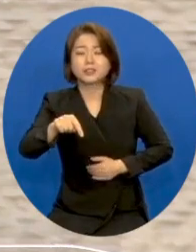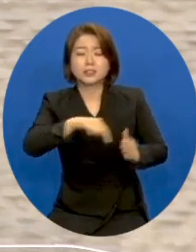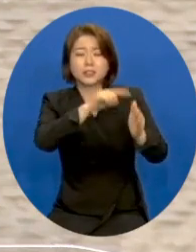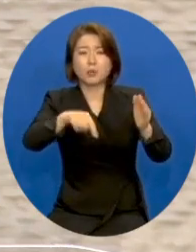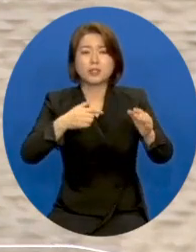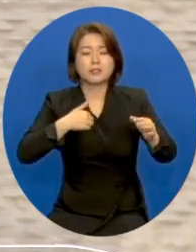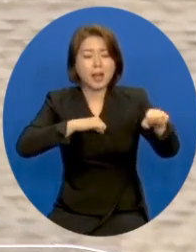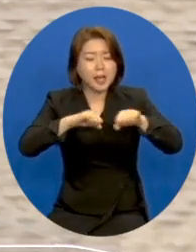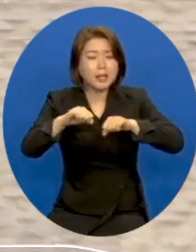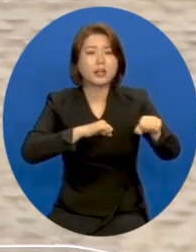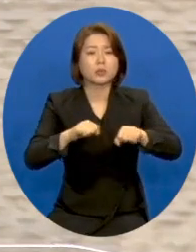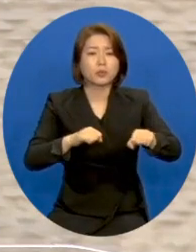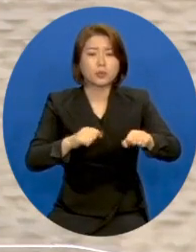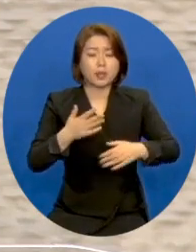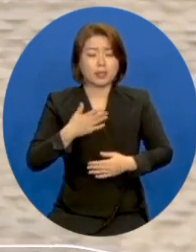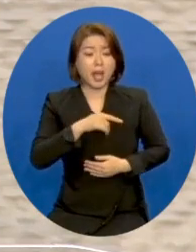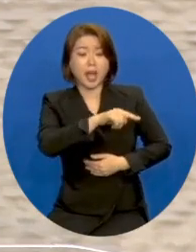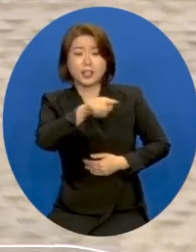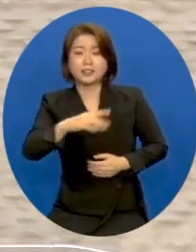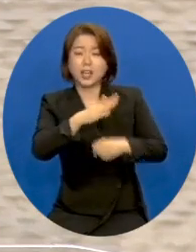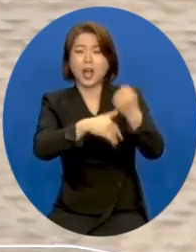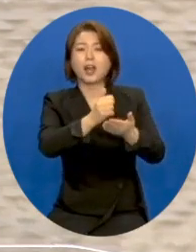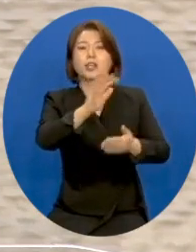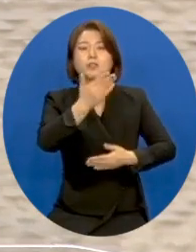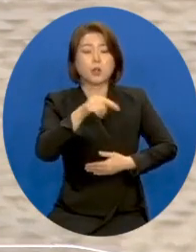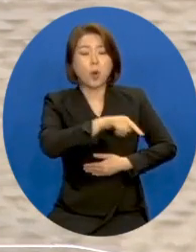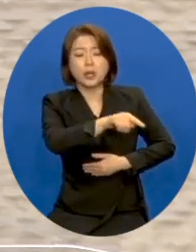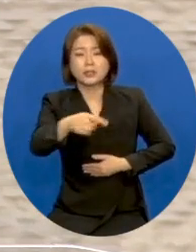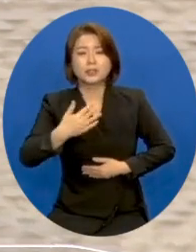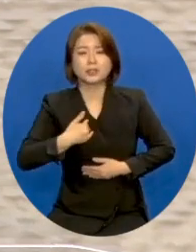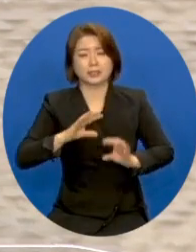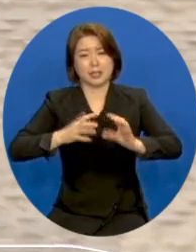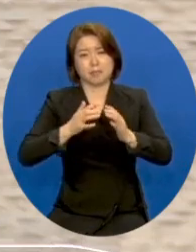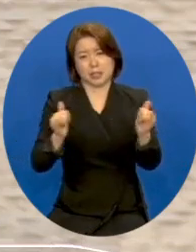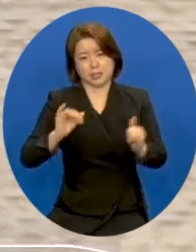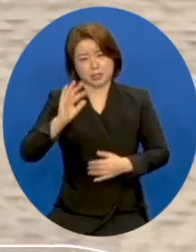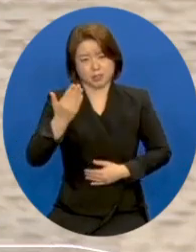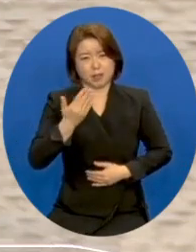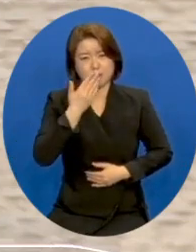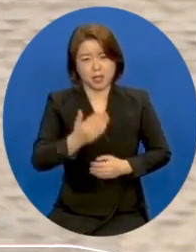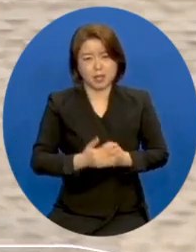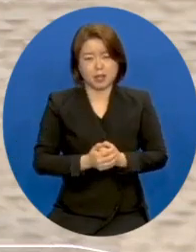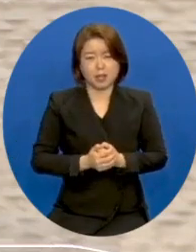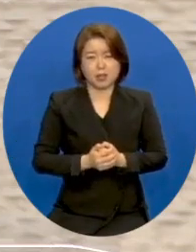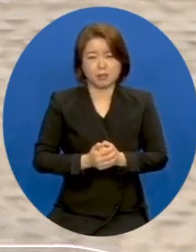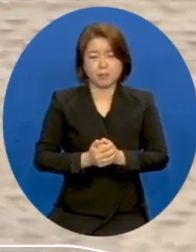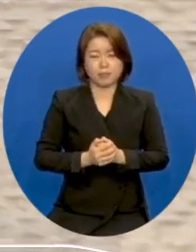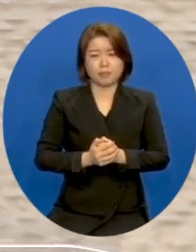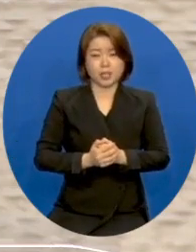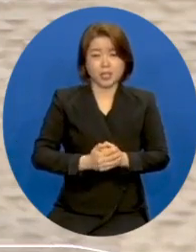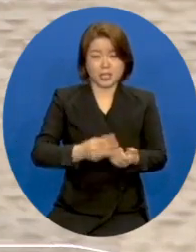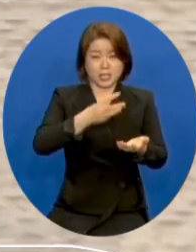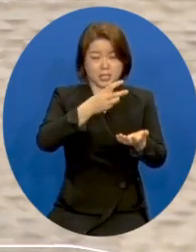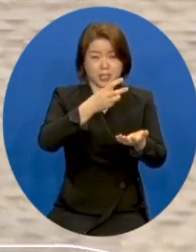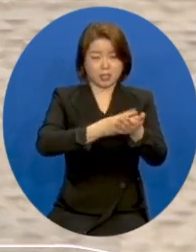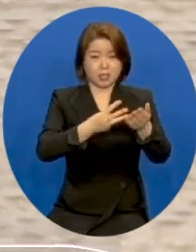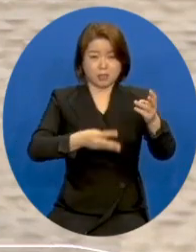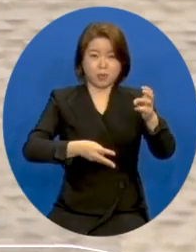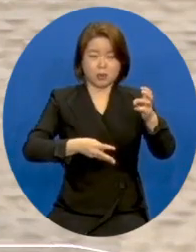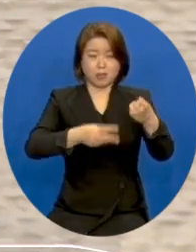것이다. 나는 그들의 하나님이 되고 그들은 내 백성이 될 것이다. 레위기 26장 12절